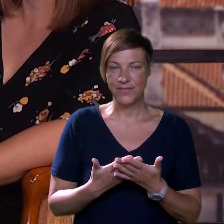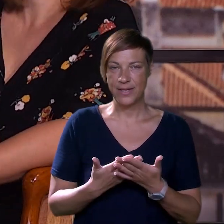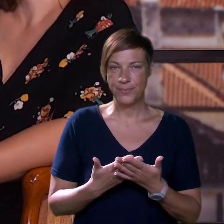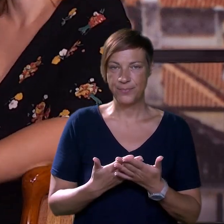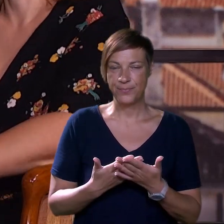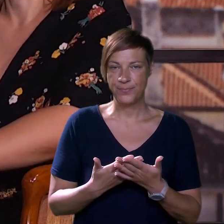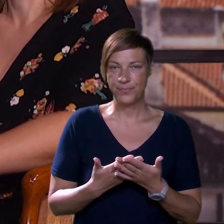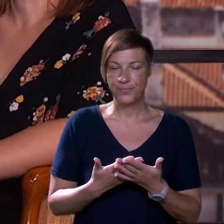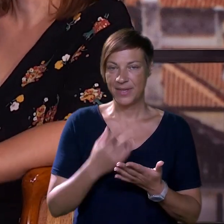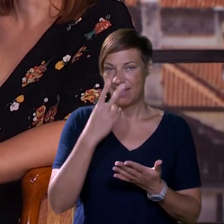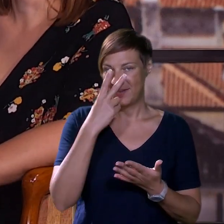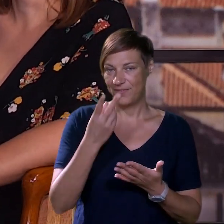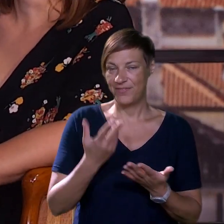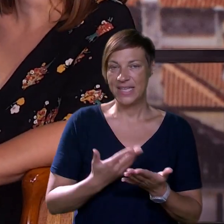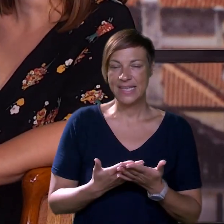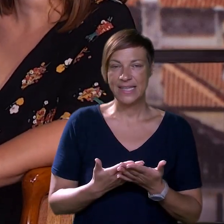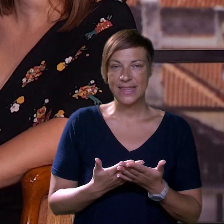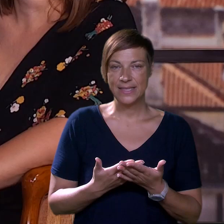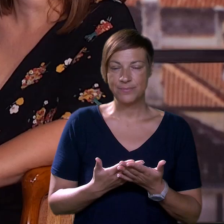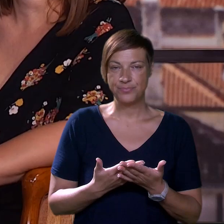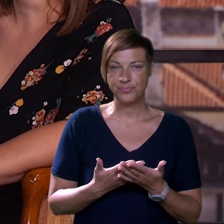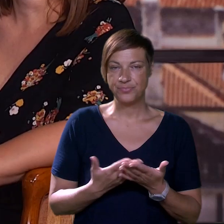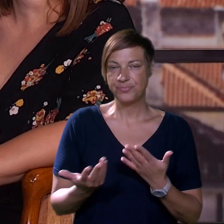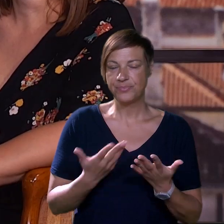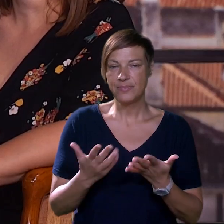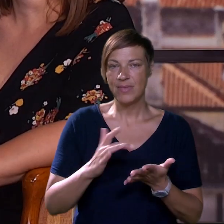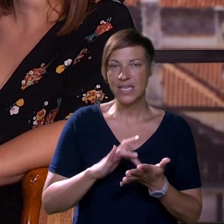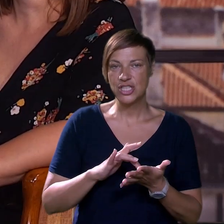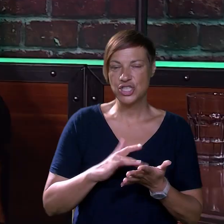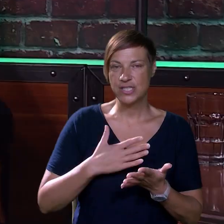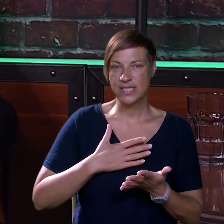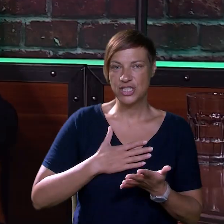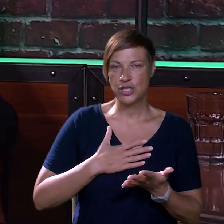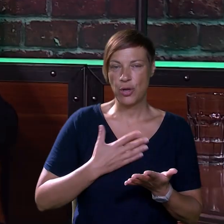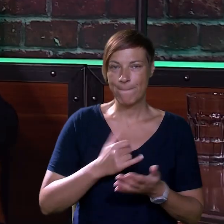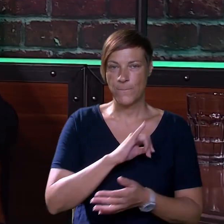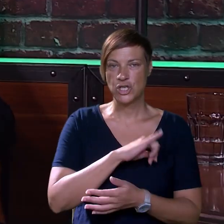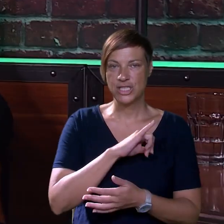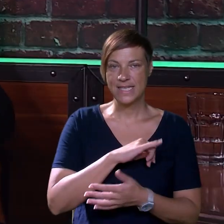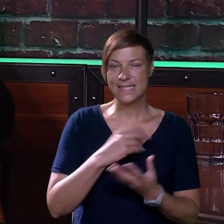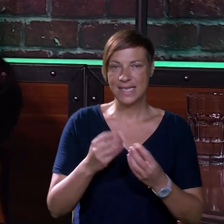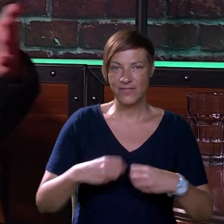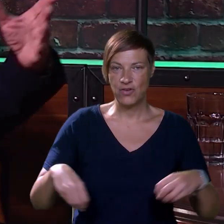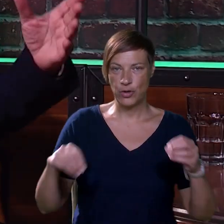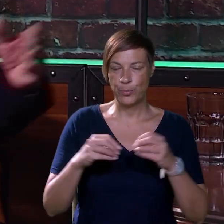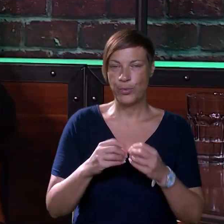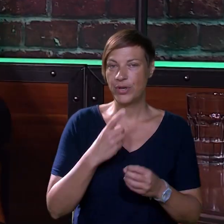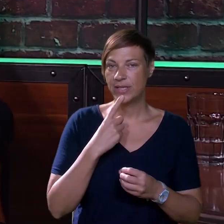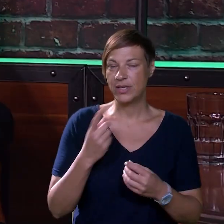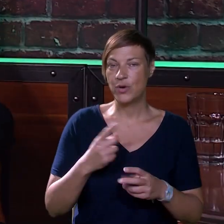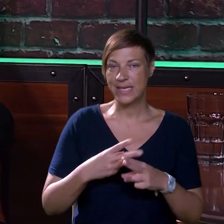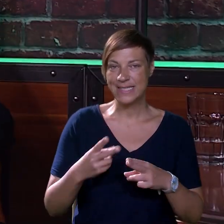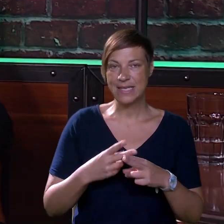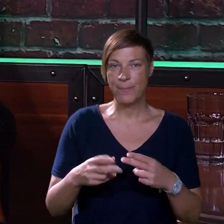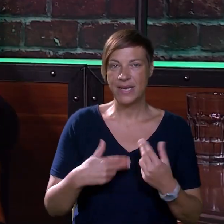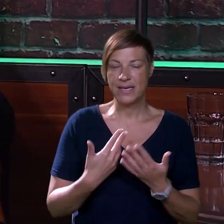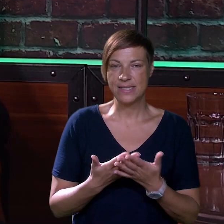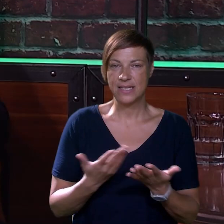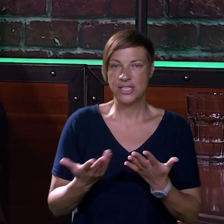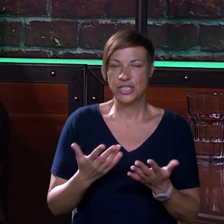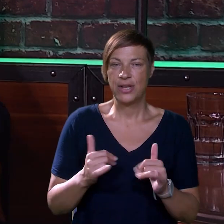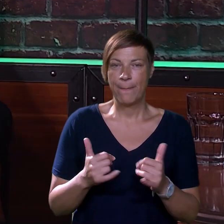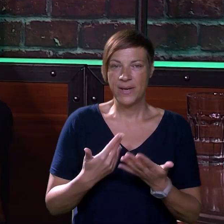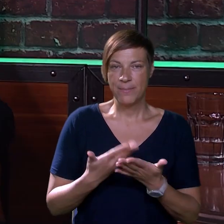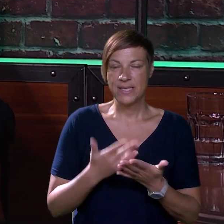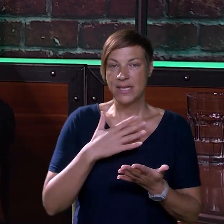ne, vidite što se tiče toga, to je možda ono zanimljivo, neke projekte koje možda nisam realizirao. Šta,